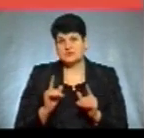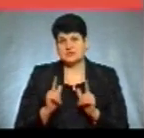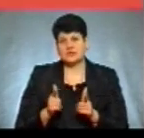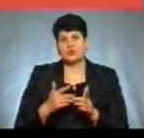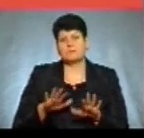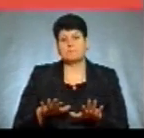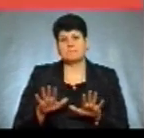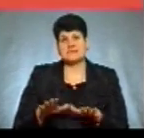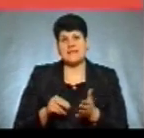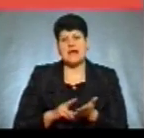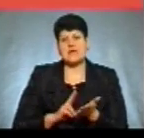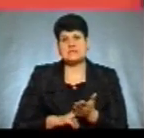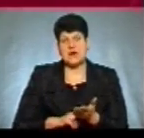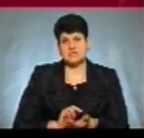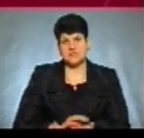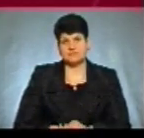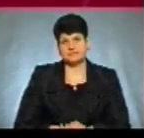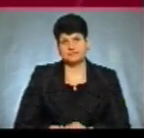реєстрації.